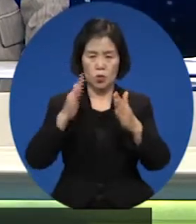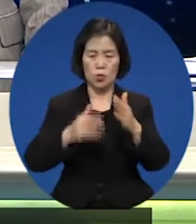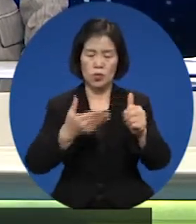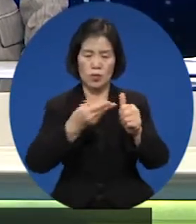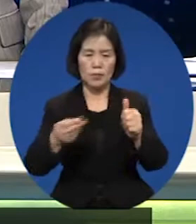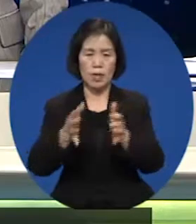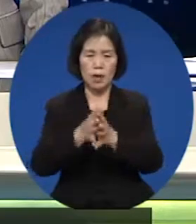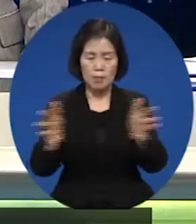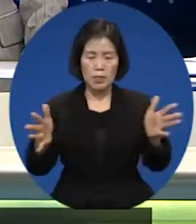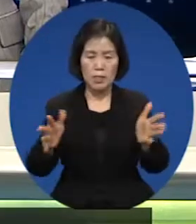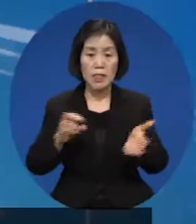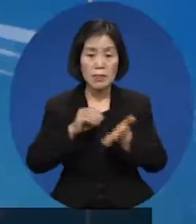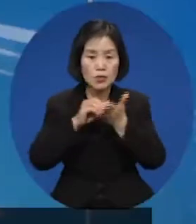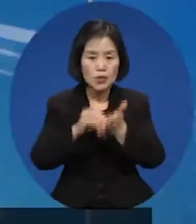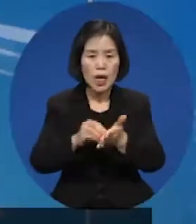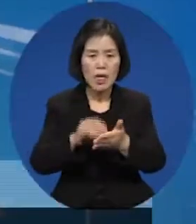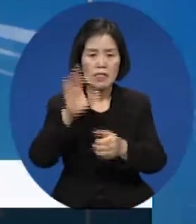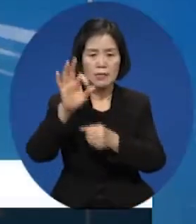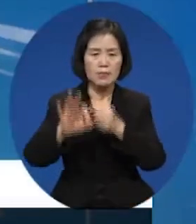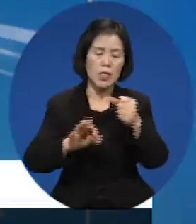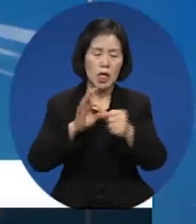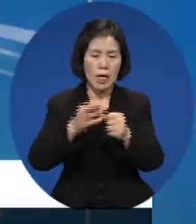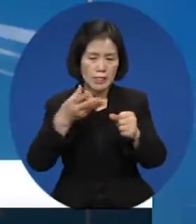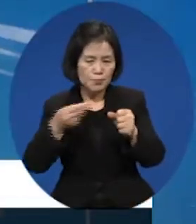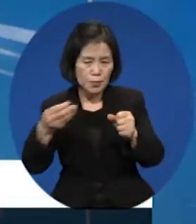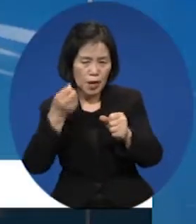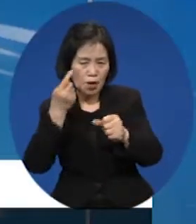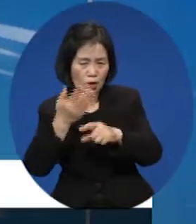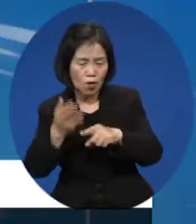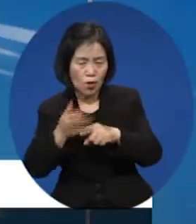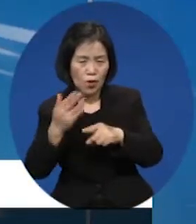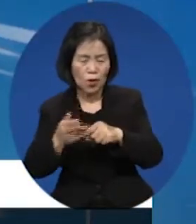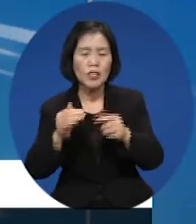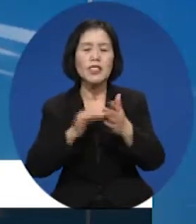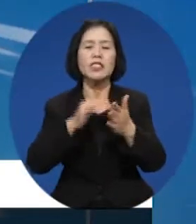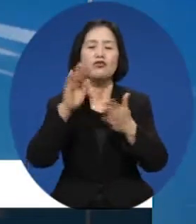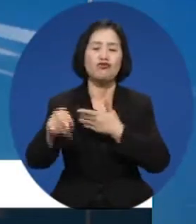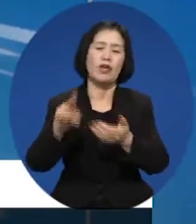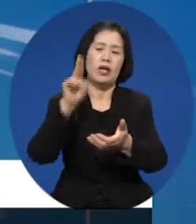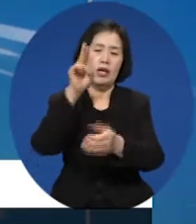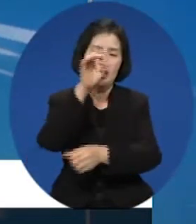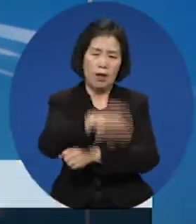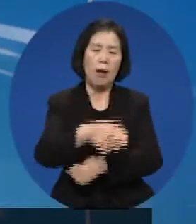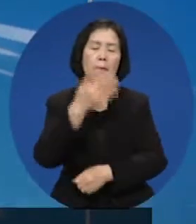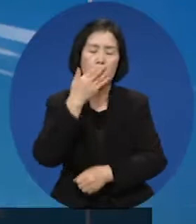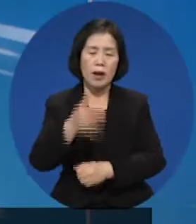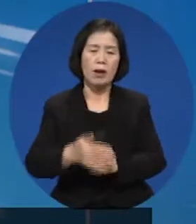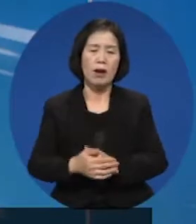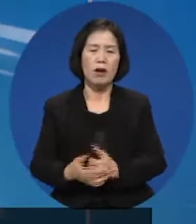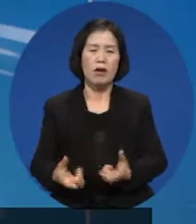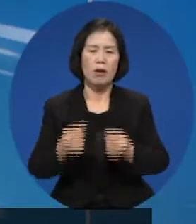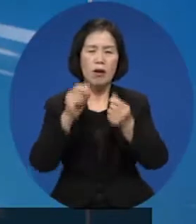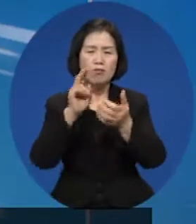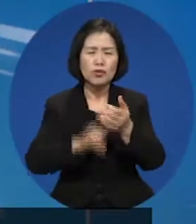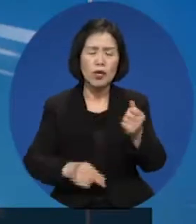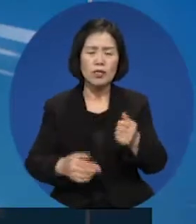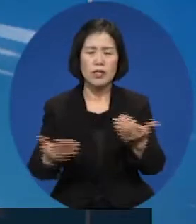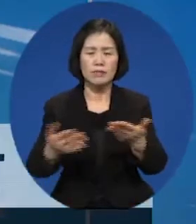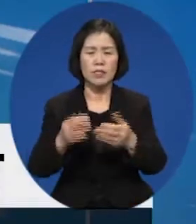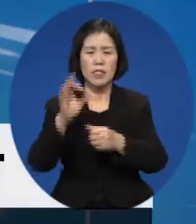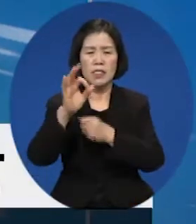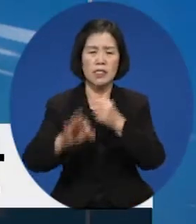입주자가 10년간 임대로 살다가 4 이후에 분양을 받을 수 있는 아파트 인데요 그 조기 분양은 의무 임대기간이